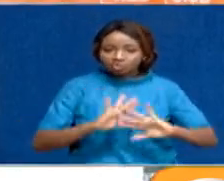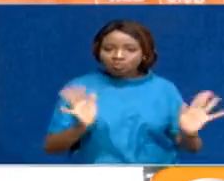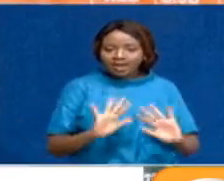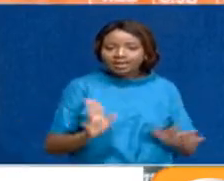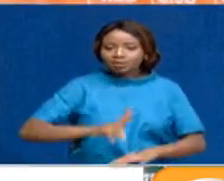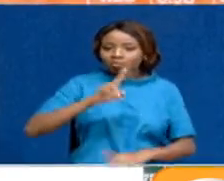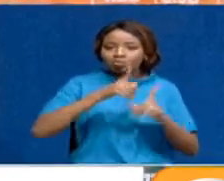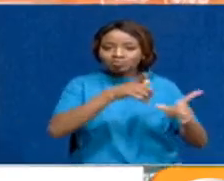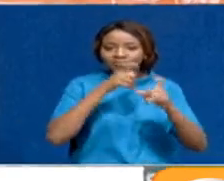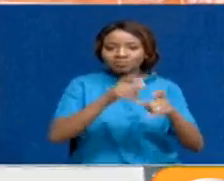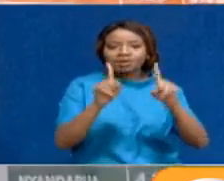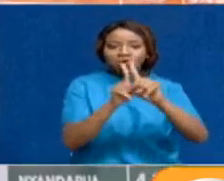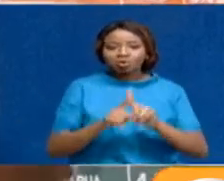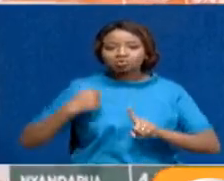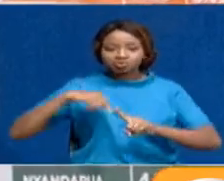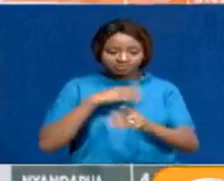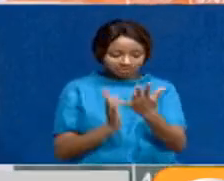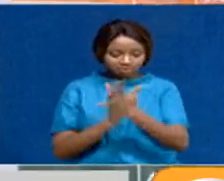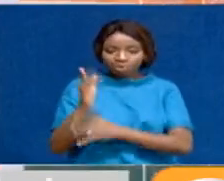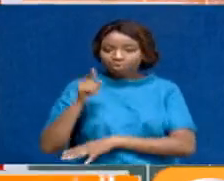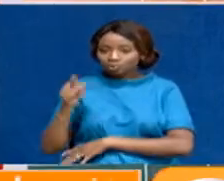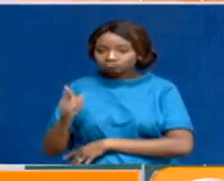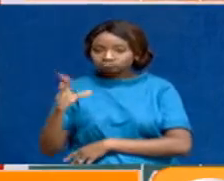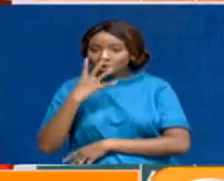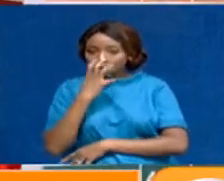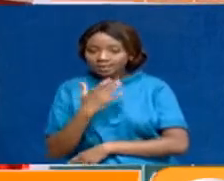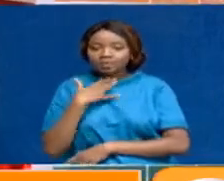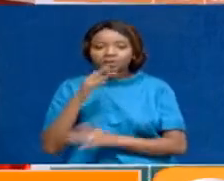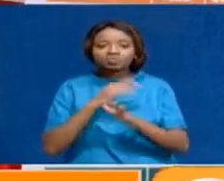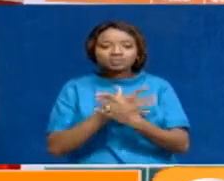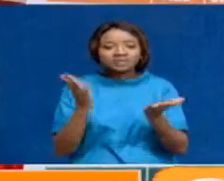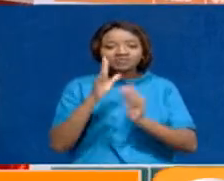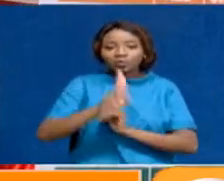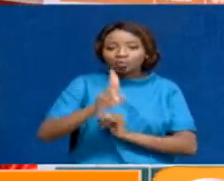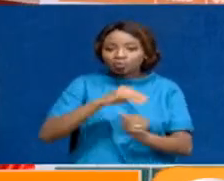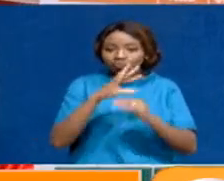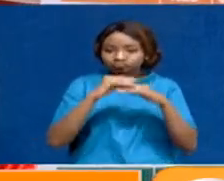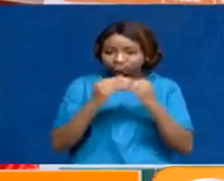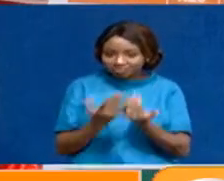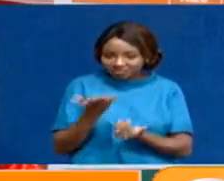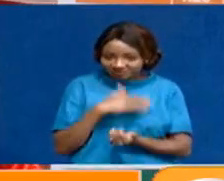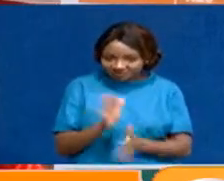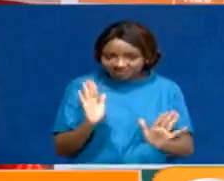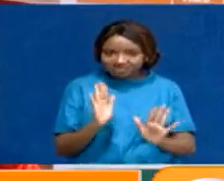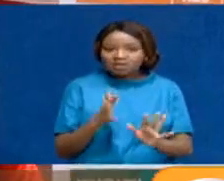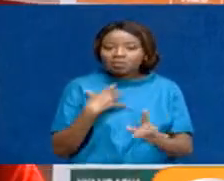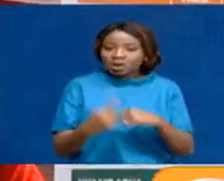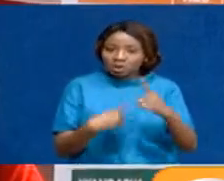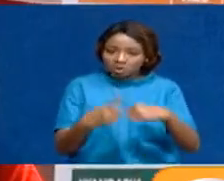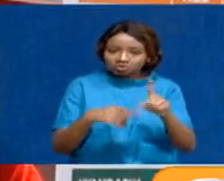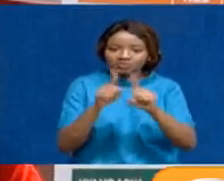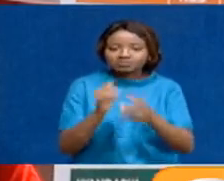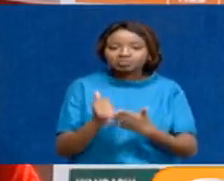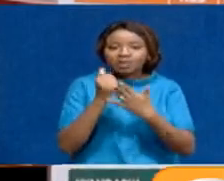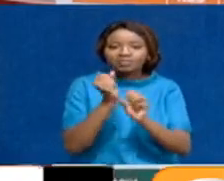Hizi kupitia mlango wa Azimio, tunataka yale ambayo Uhuru alikuwa ameanzisha iendelee mbele, tuhakikishia kwamba watu wetu na